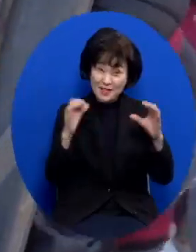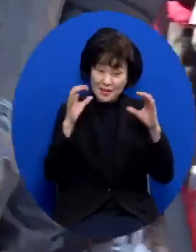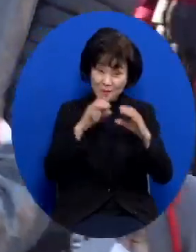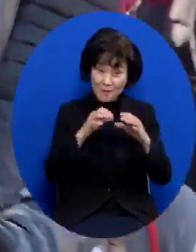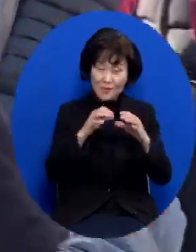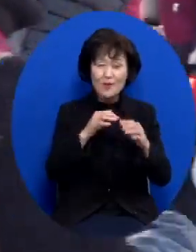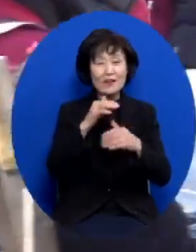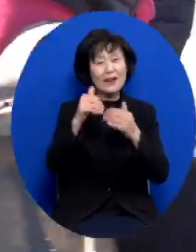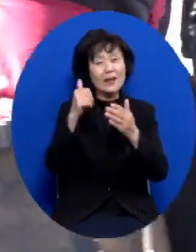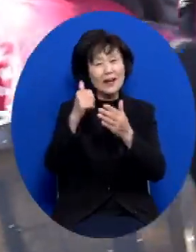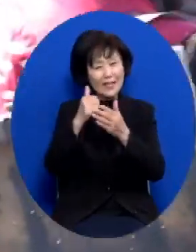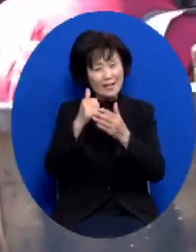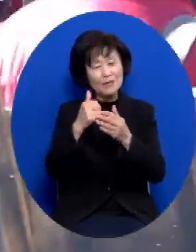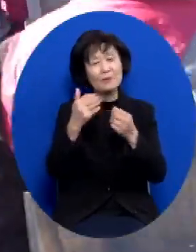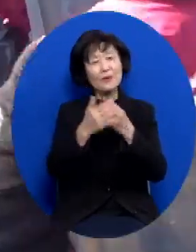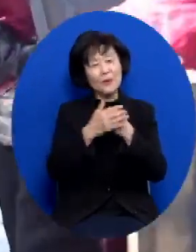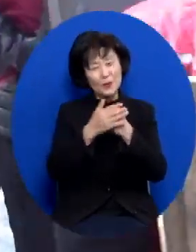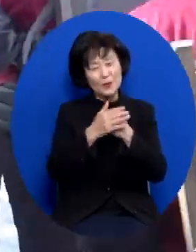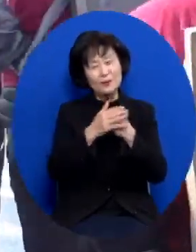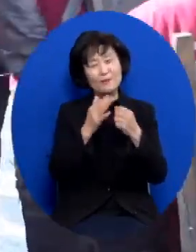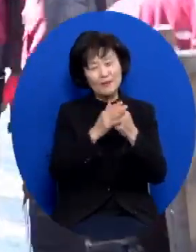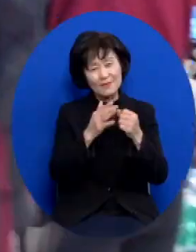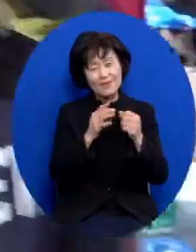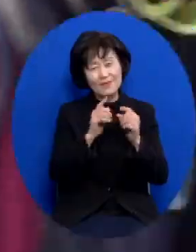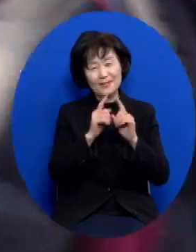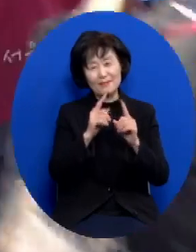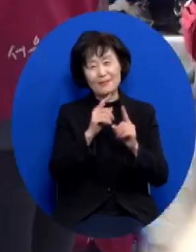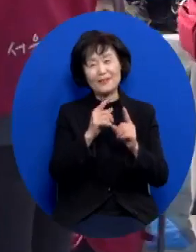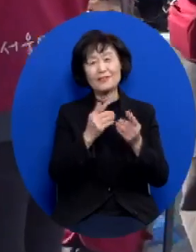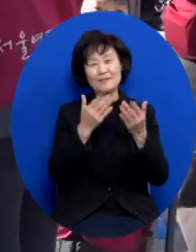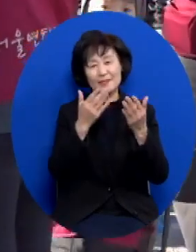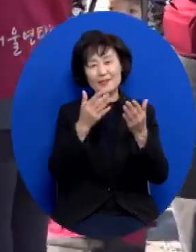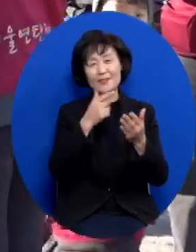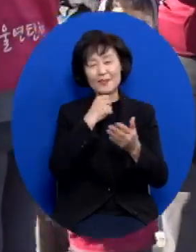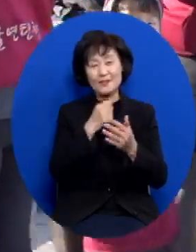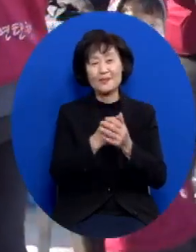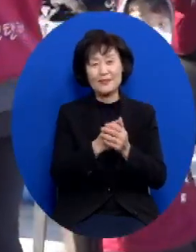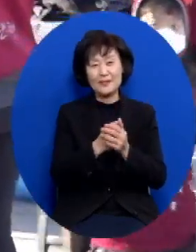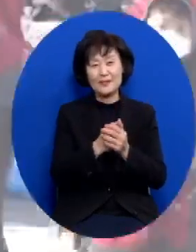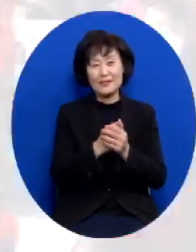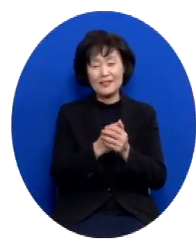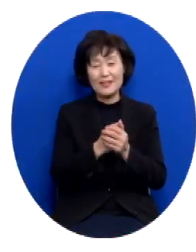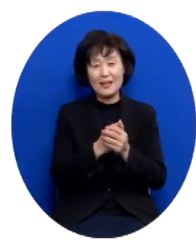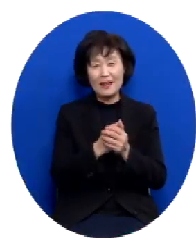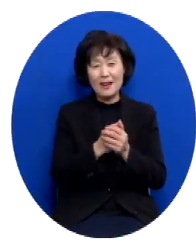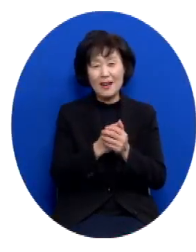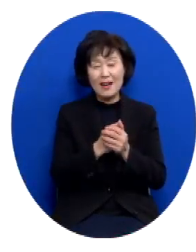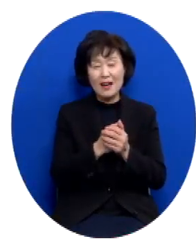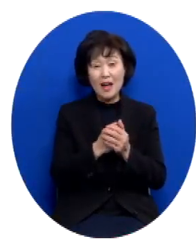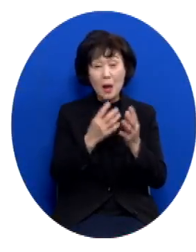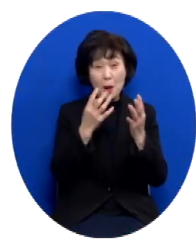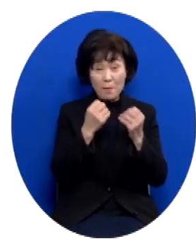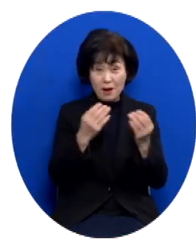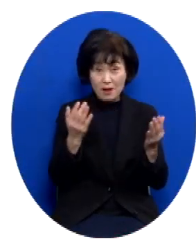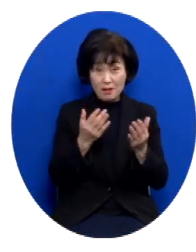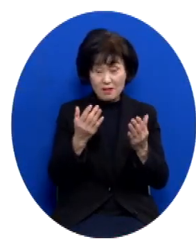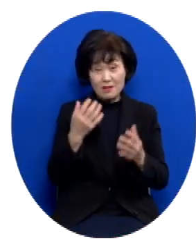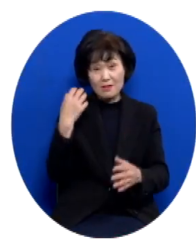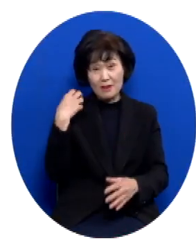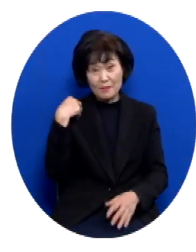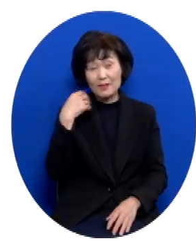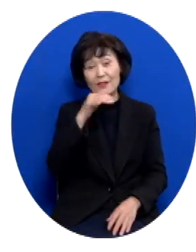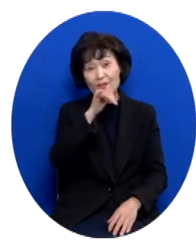하나님의 도우심이었다 그렇게 봅니다. 예, 참 이 연탄은행이 굉장히 많은 사역을 그동안도